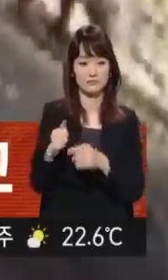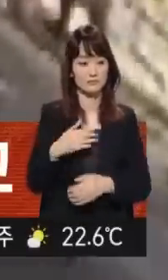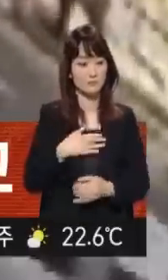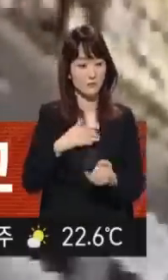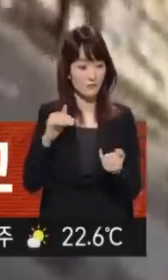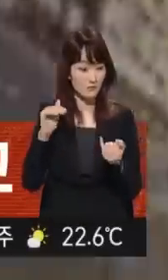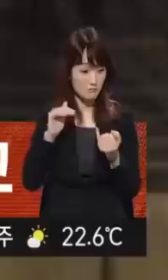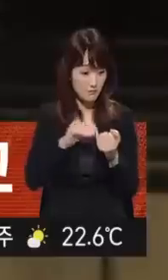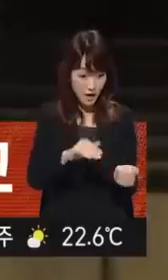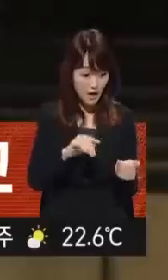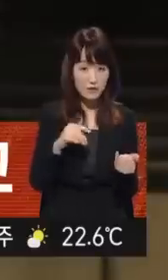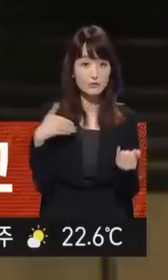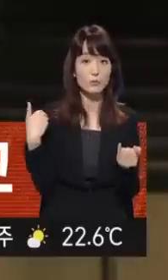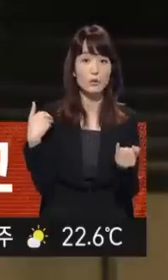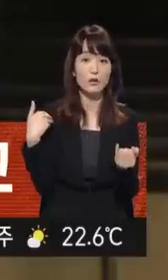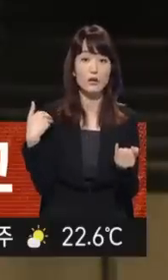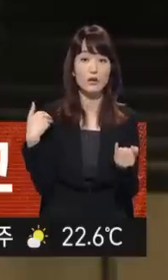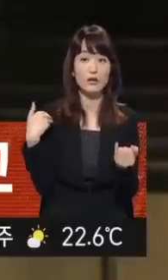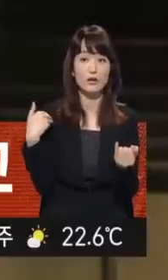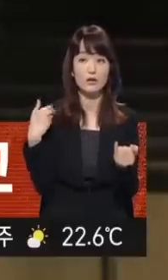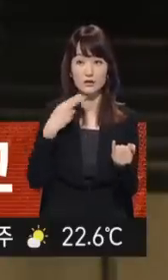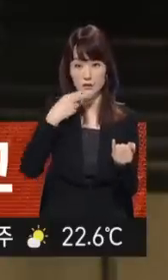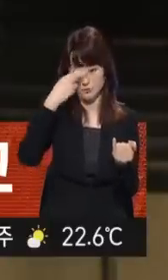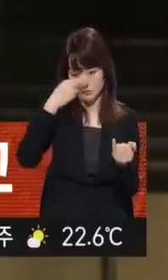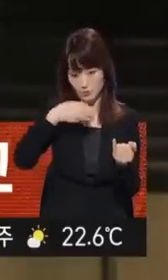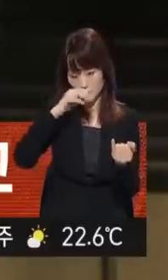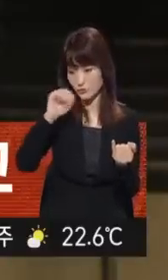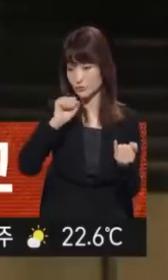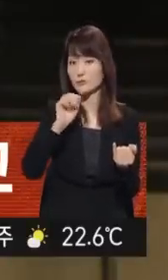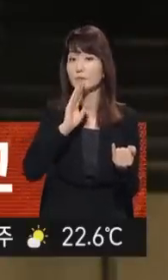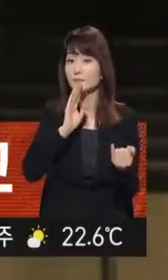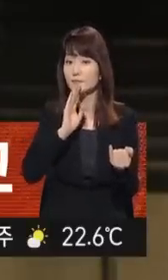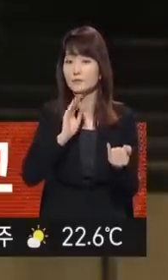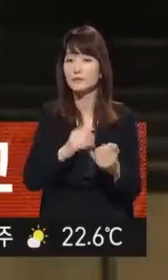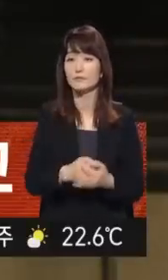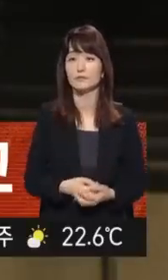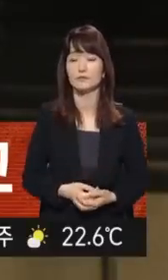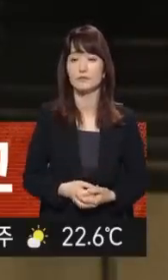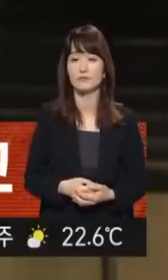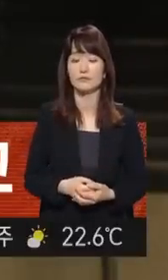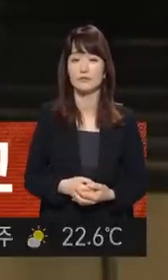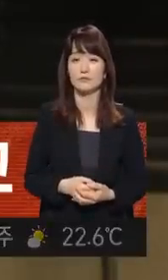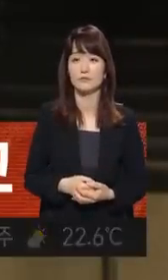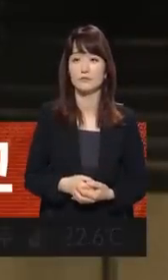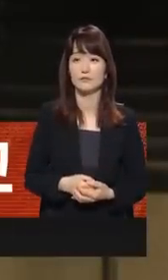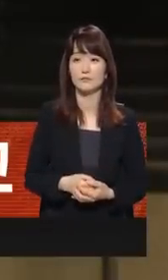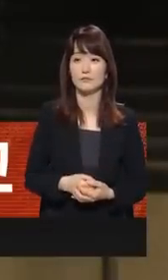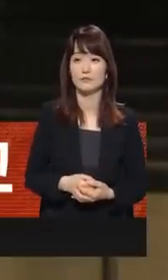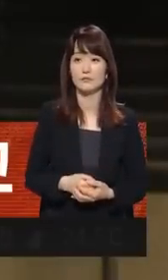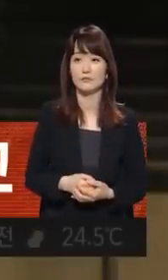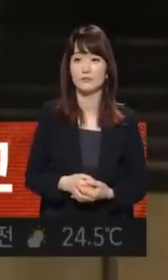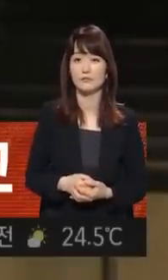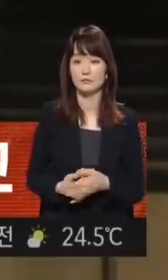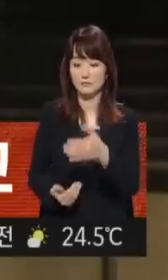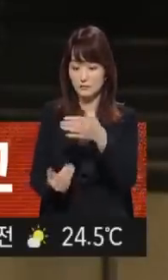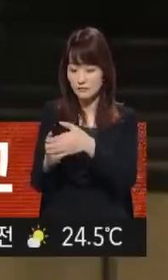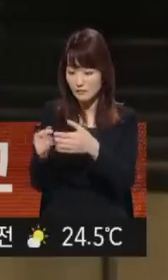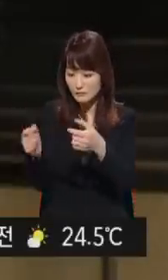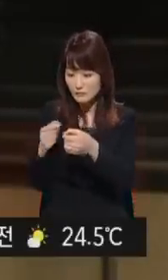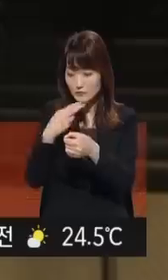난 사람인지 몰랐다라고 그렇게 얘기를 했어요 음주운전한 건 맞지만 알고 보니까이 사고가 이제 근처 술집에서 그 시간